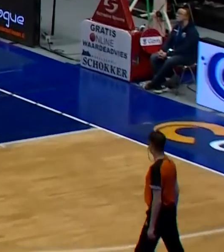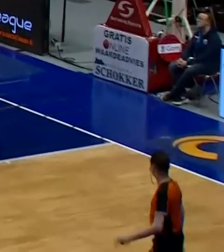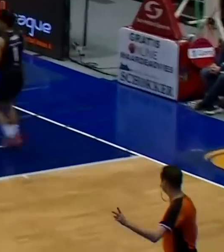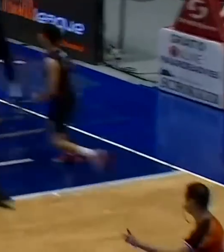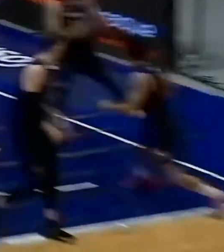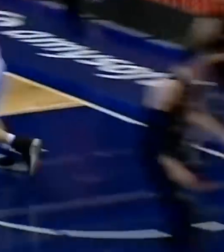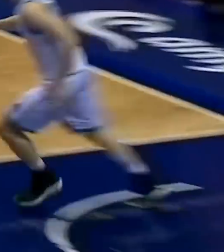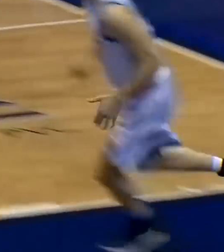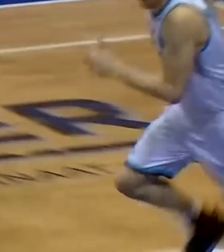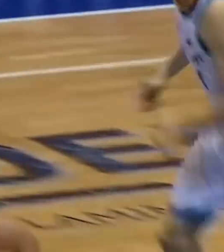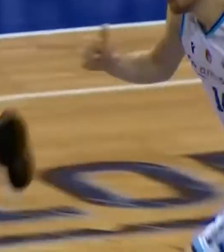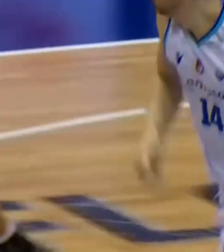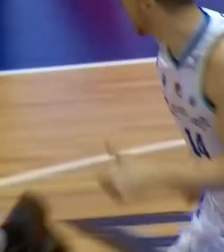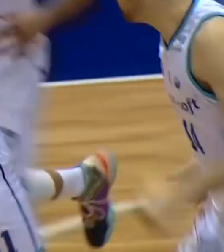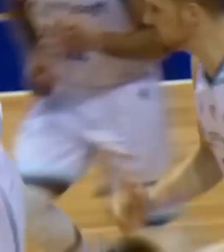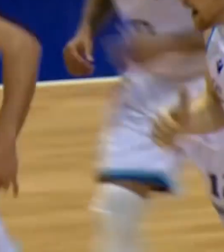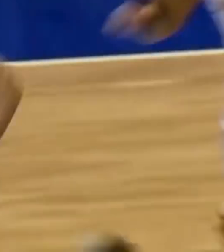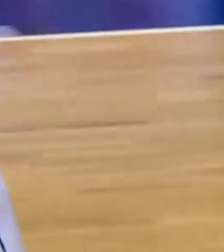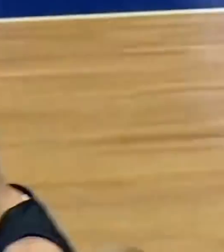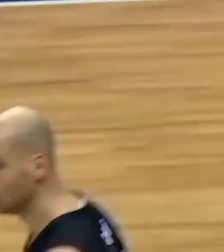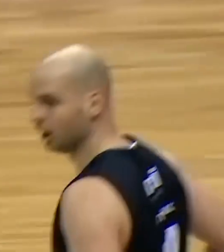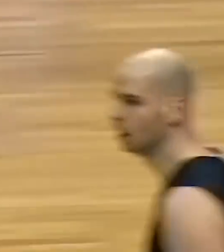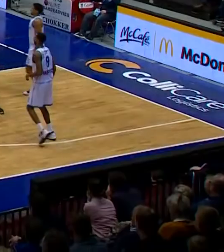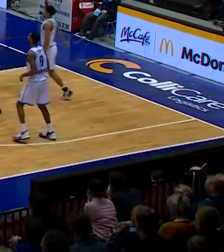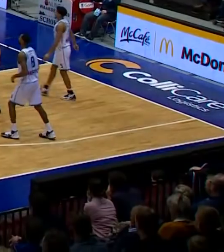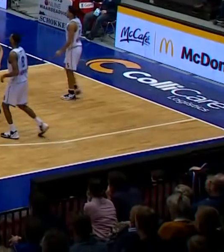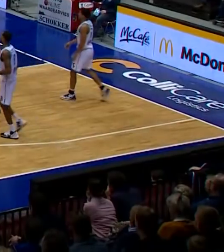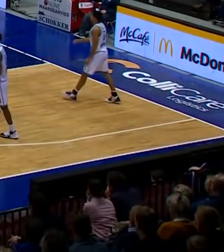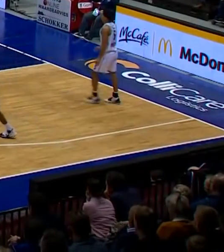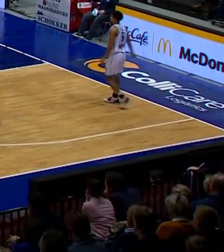Mooi bal. Ja. Goal van Hamid.